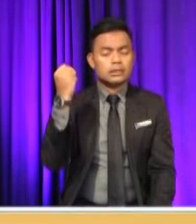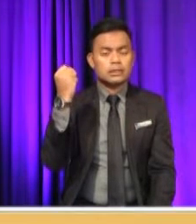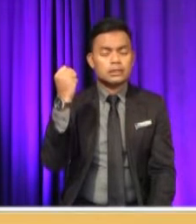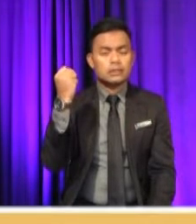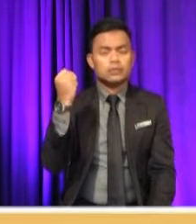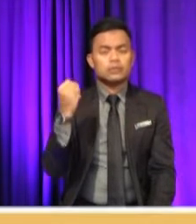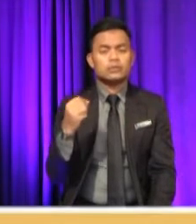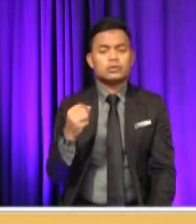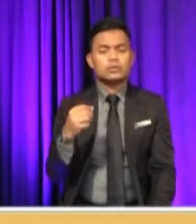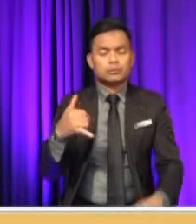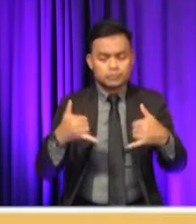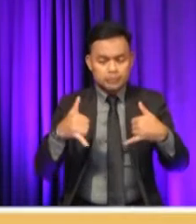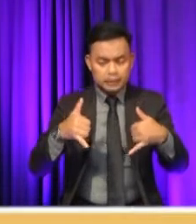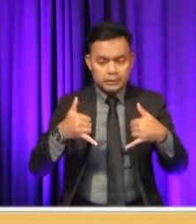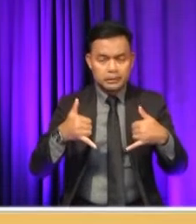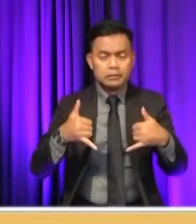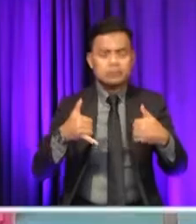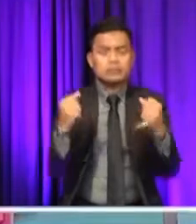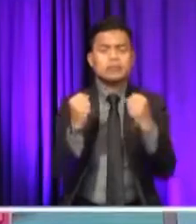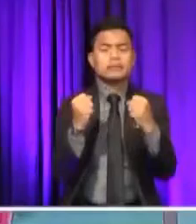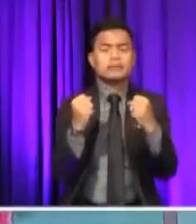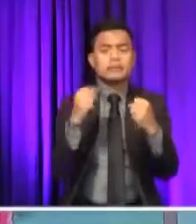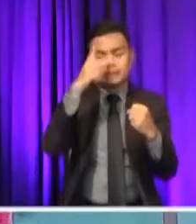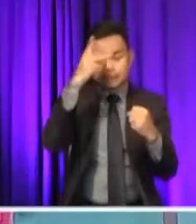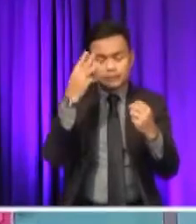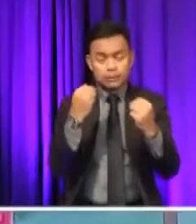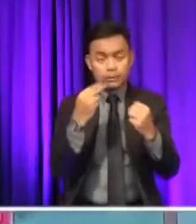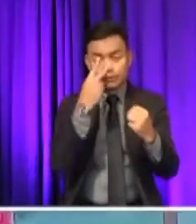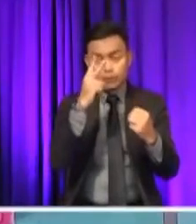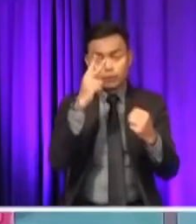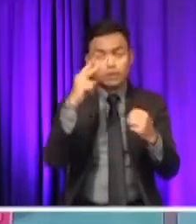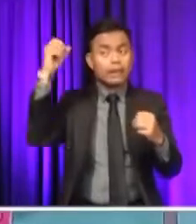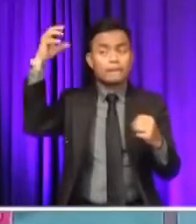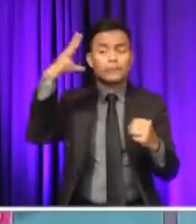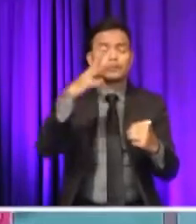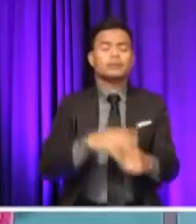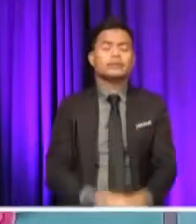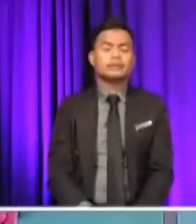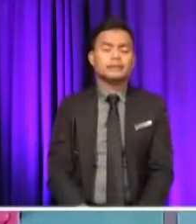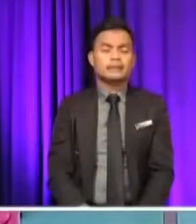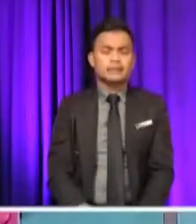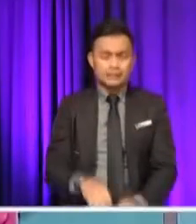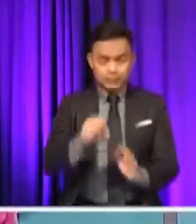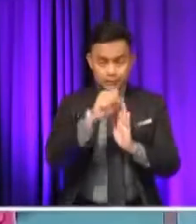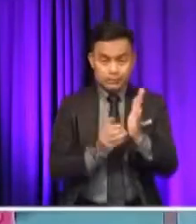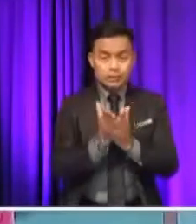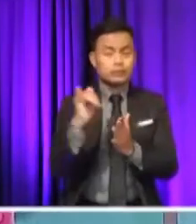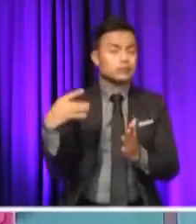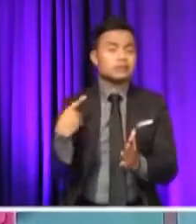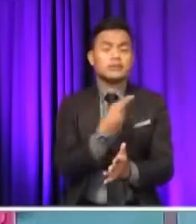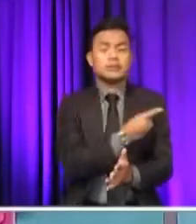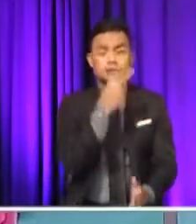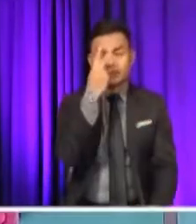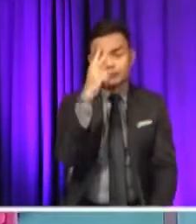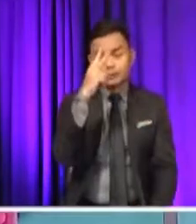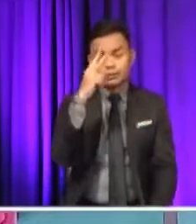dia tutup kan. Sebab nak tengok lampu. Okey, itu Swiss tekan buka. Seterusnya kita tengok Swiss tekan